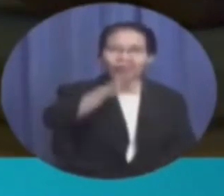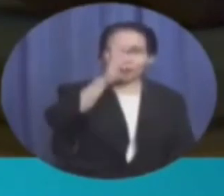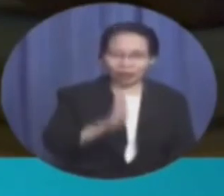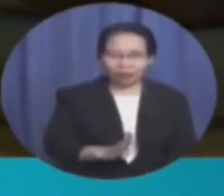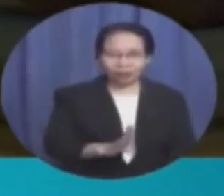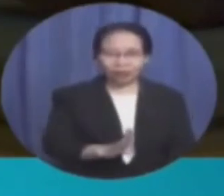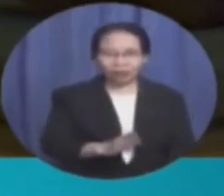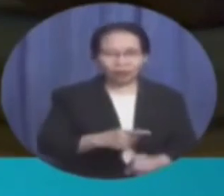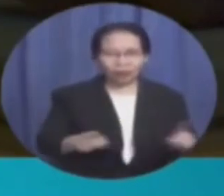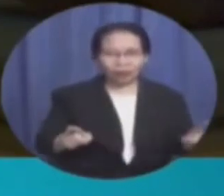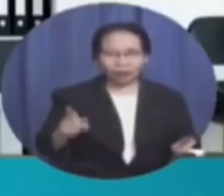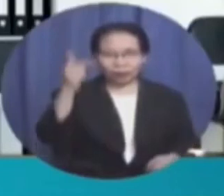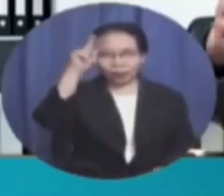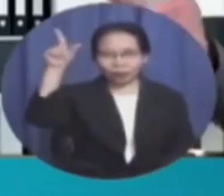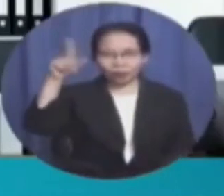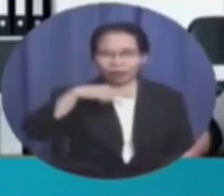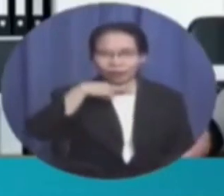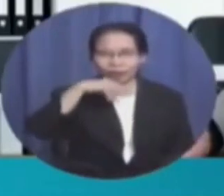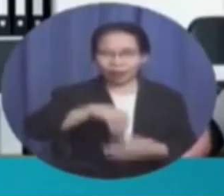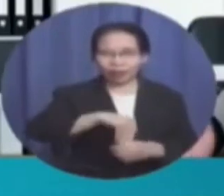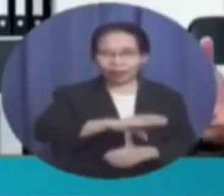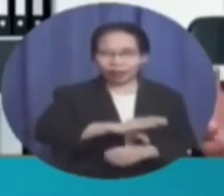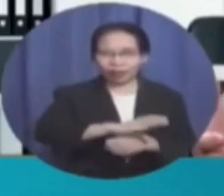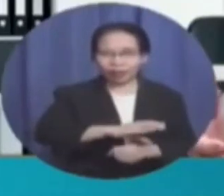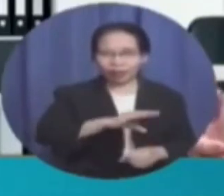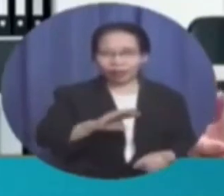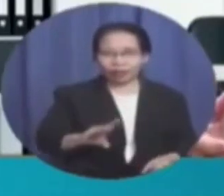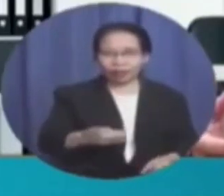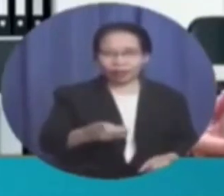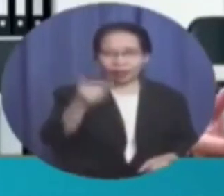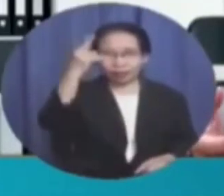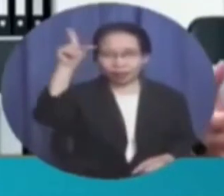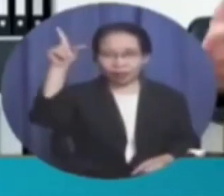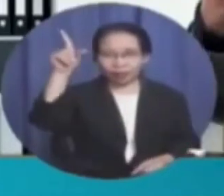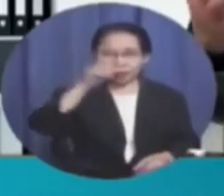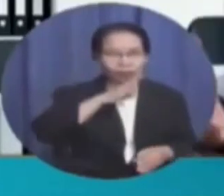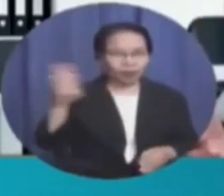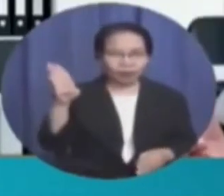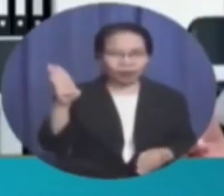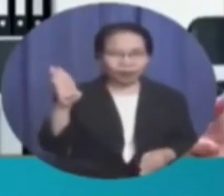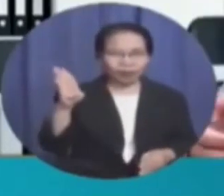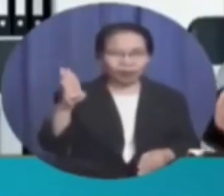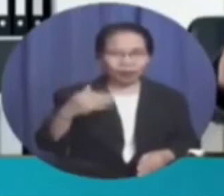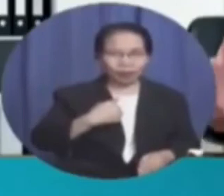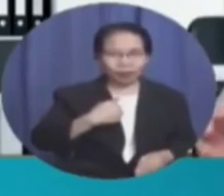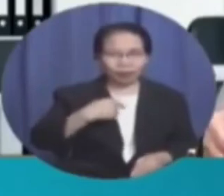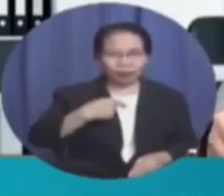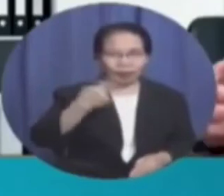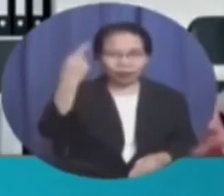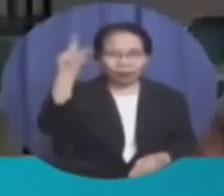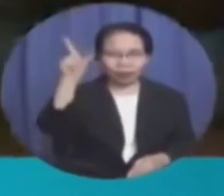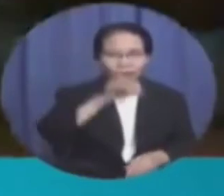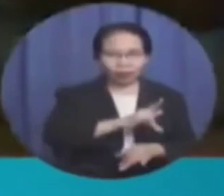Diyos. Pero kung si Pablo, wala naman sa iglesia, nung gawin niya yan, naging mamumusong ang wika ako, mga usig,